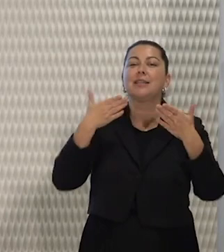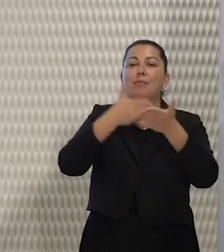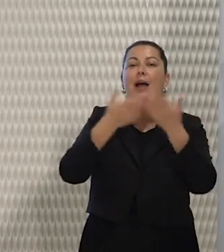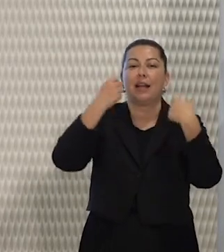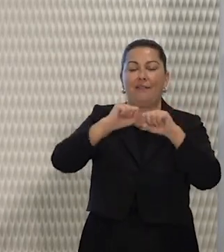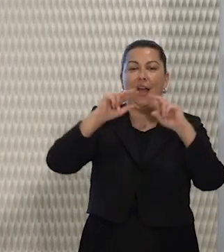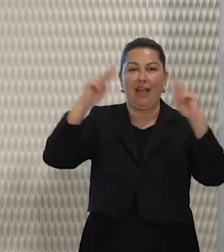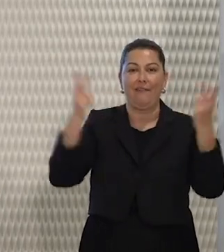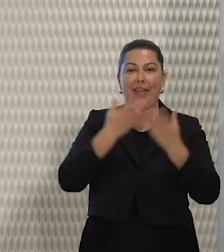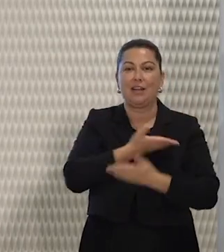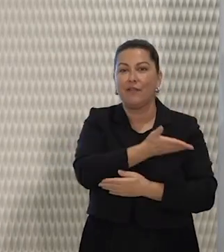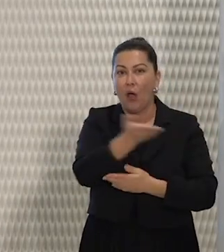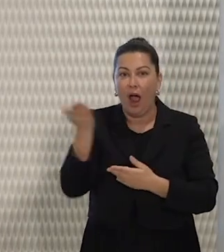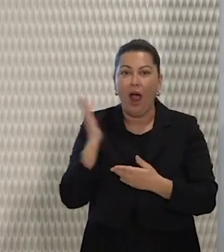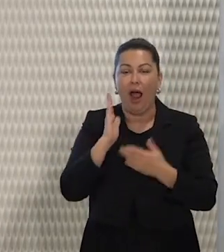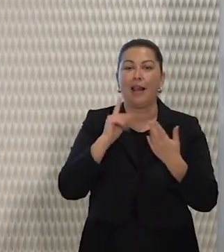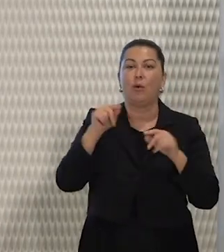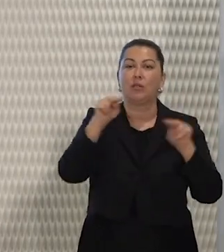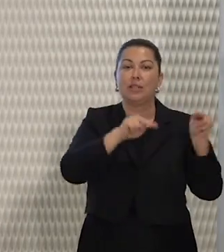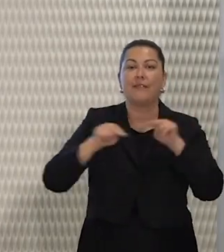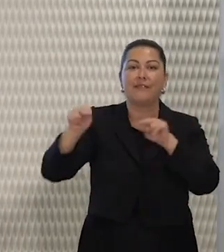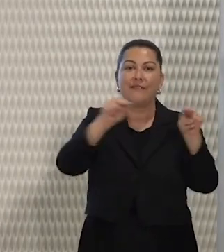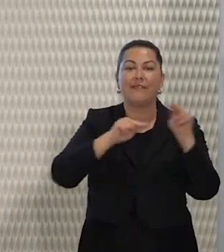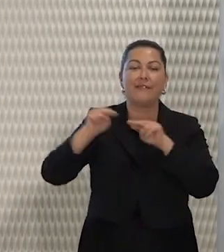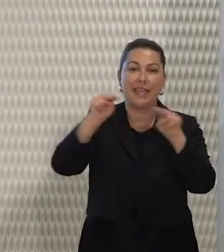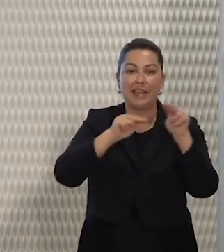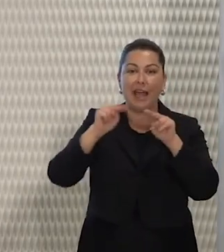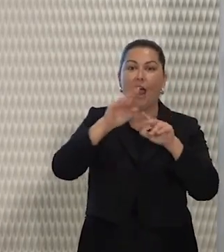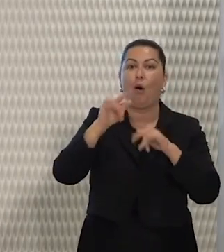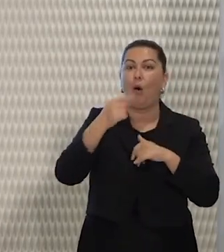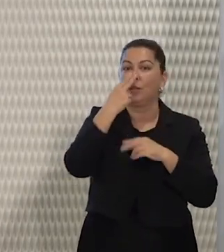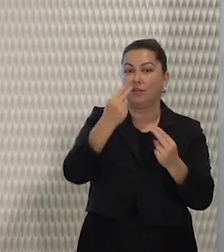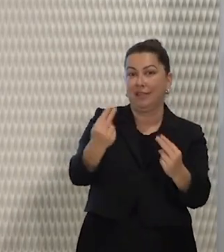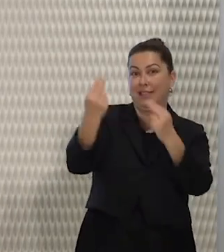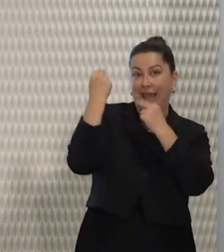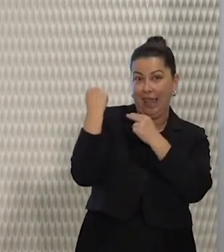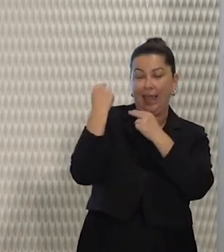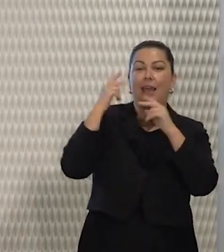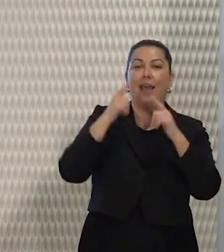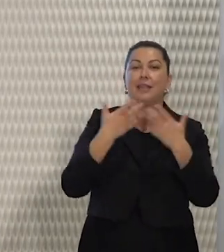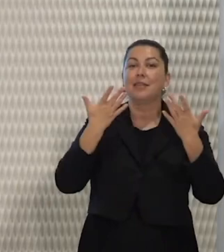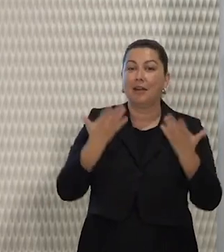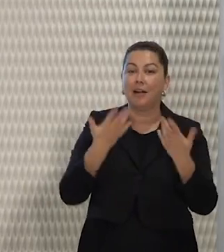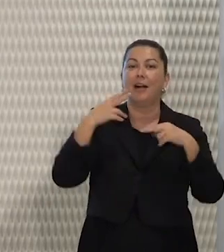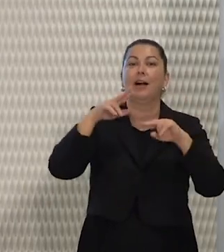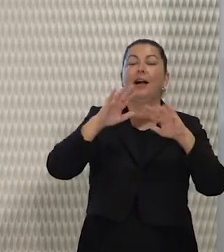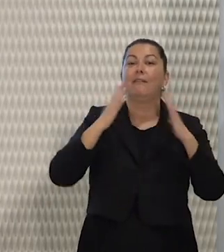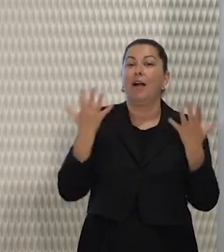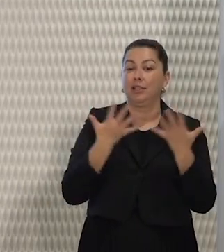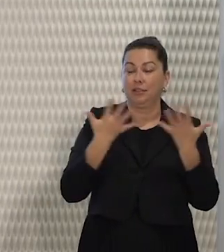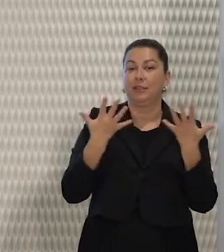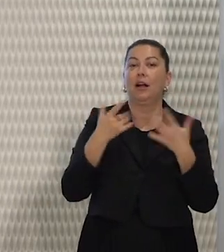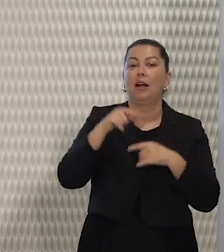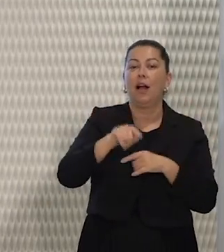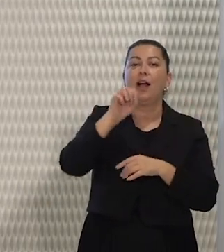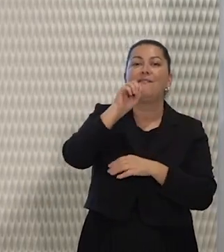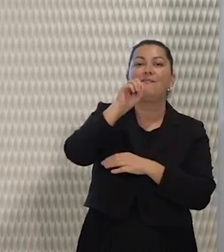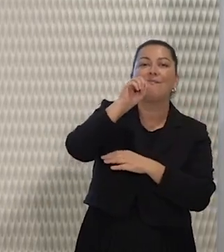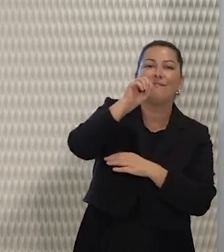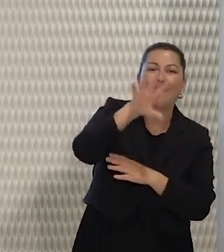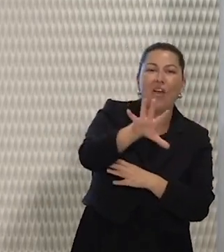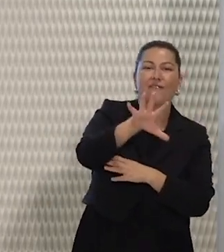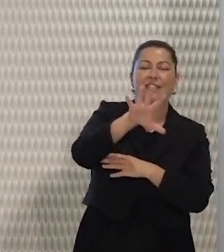Welt für alle zu ermöglichen. Und das Video, das wir dazu sehen werden und hören werden, ist etwas, das in 15